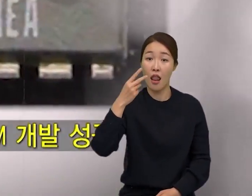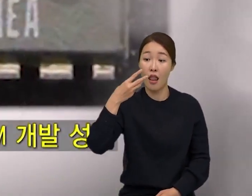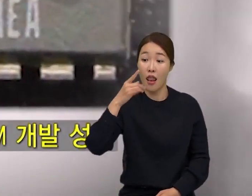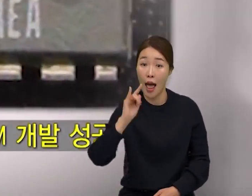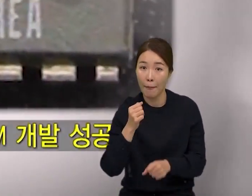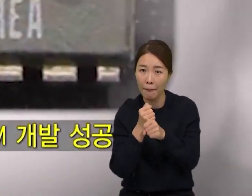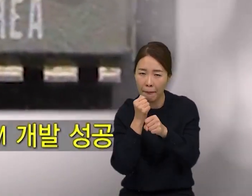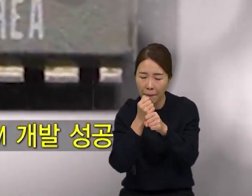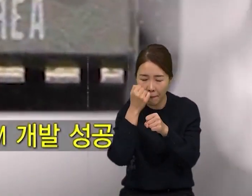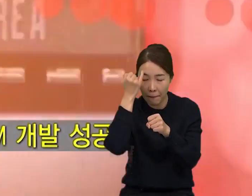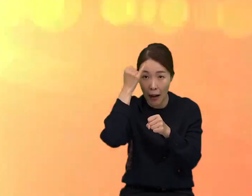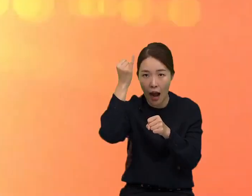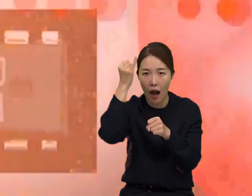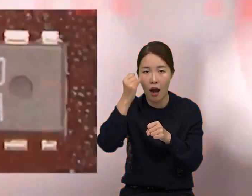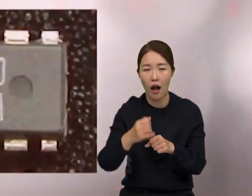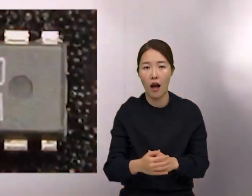개발했다.